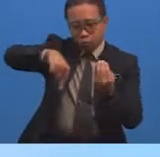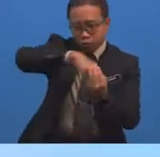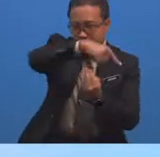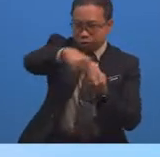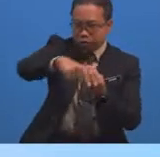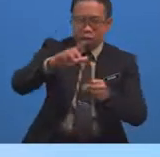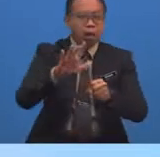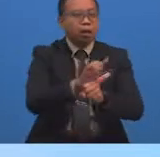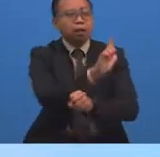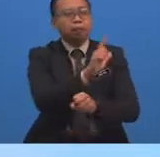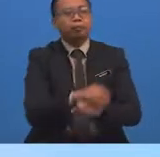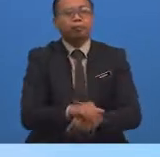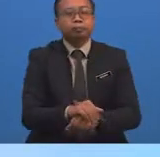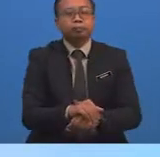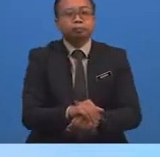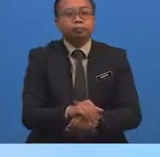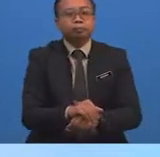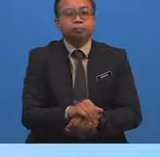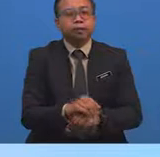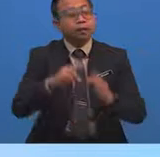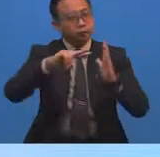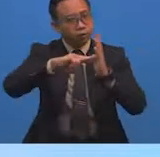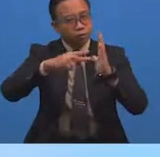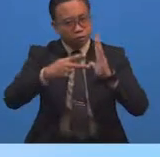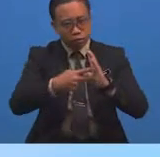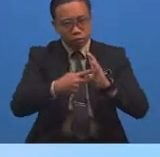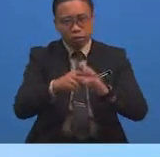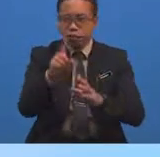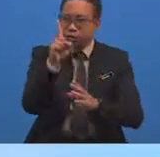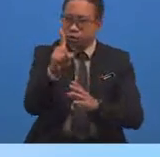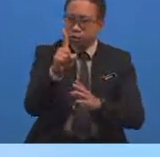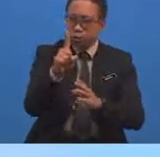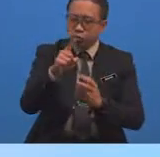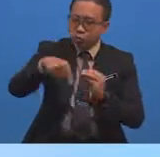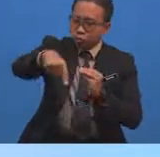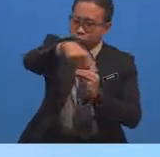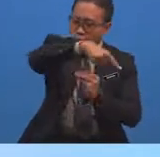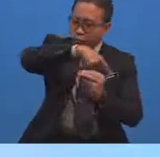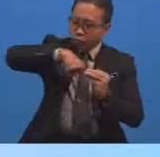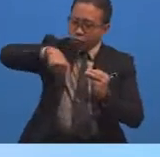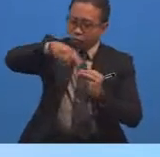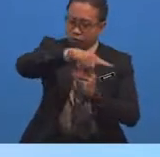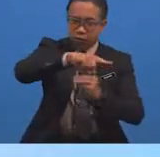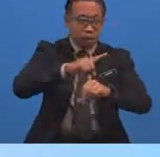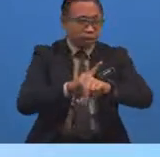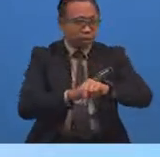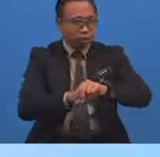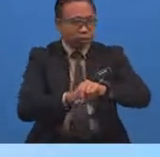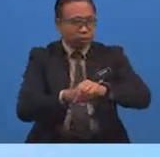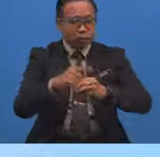satu pusingan lengkap iyelah satu pusingan jam apabila